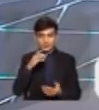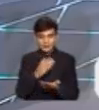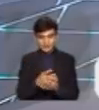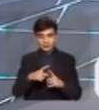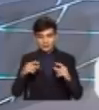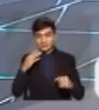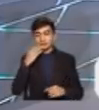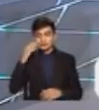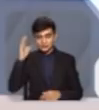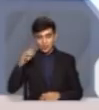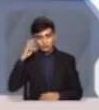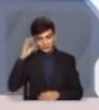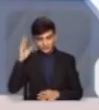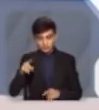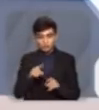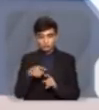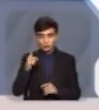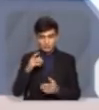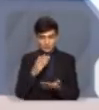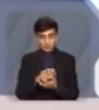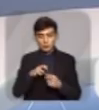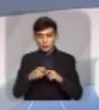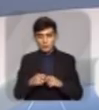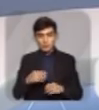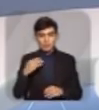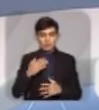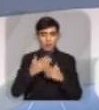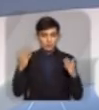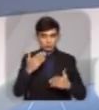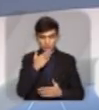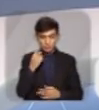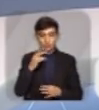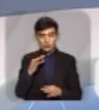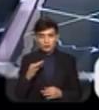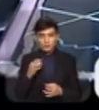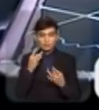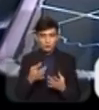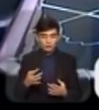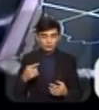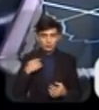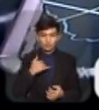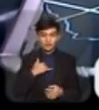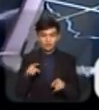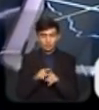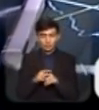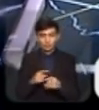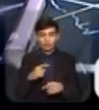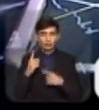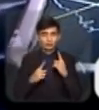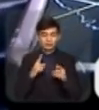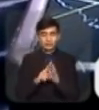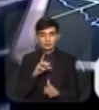да, пусть и иностранного государства. Здесь на самом деле большой проблемы нет, просто у нас ну, как-то все это заскрипело, да, и